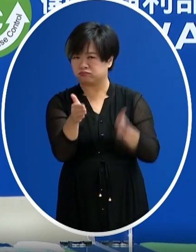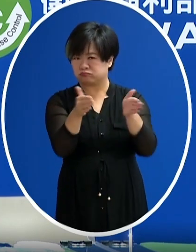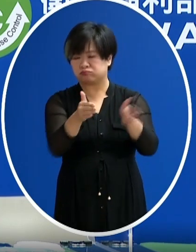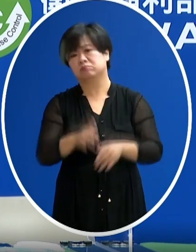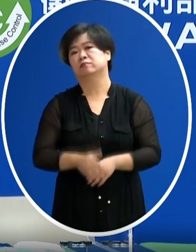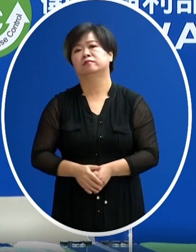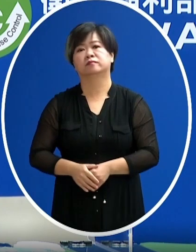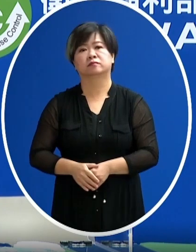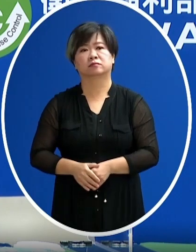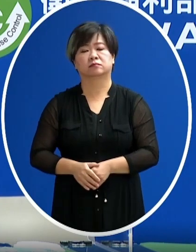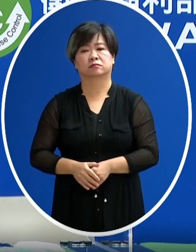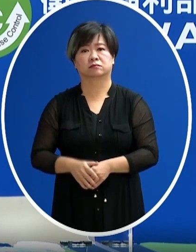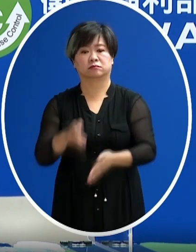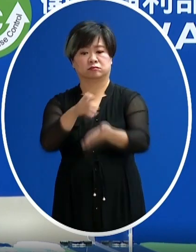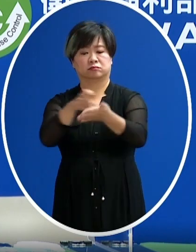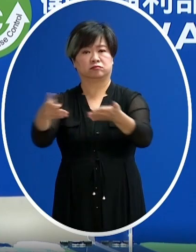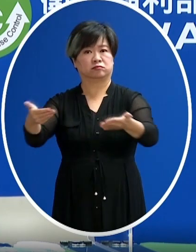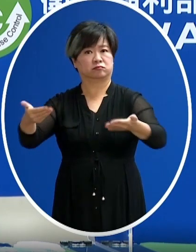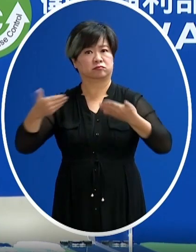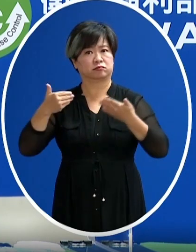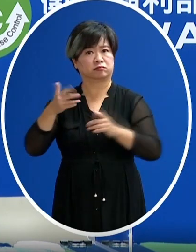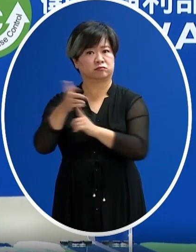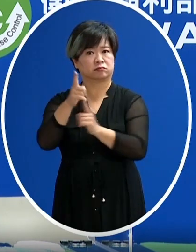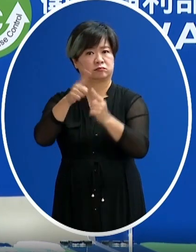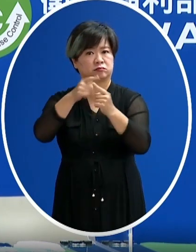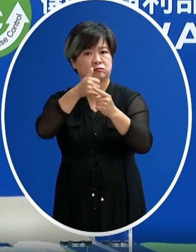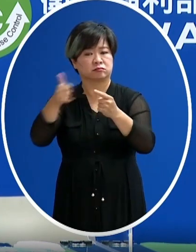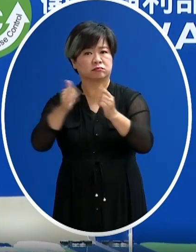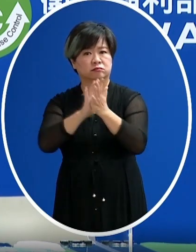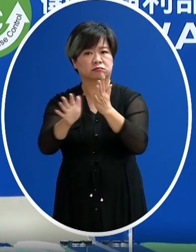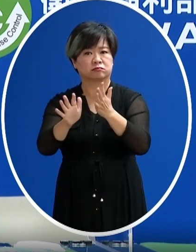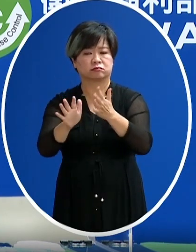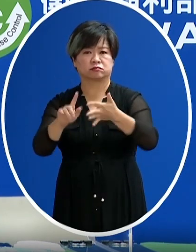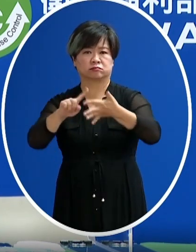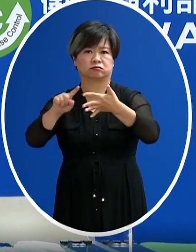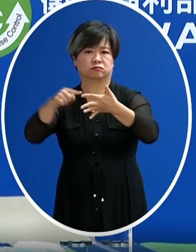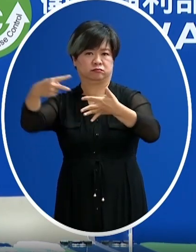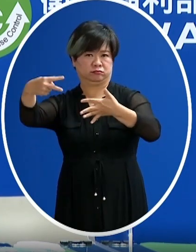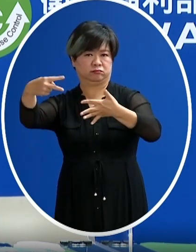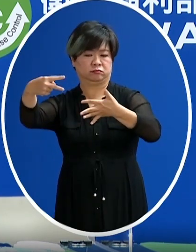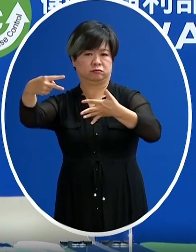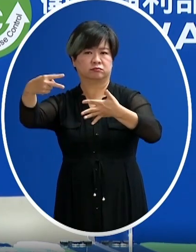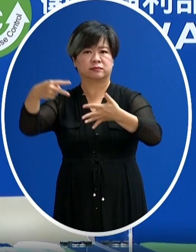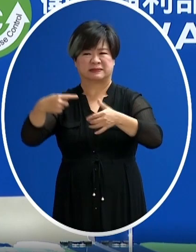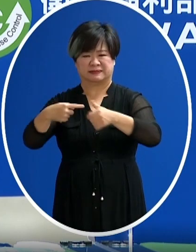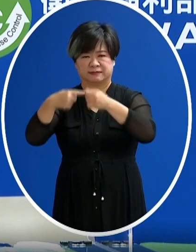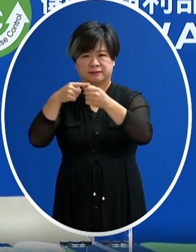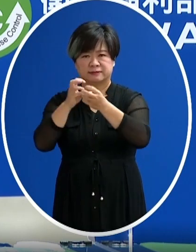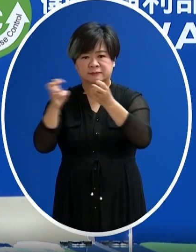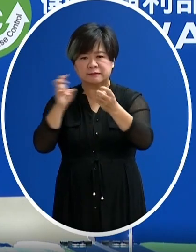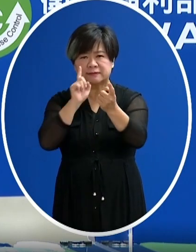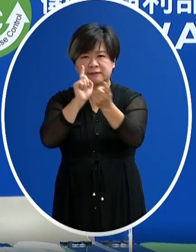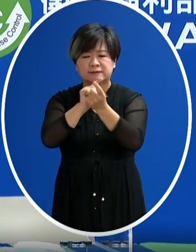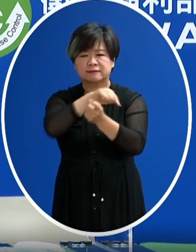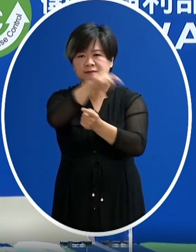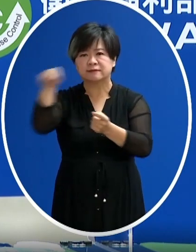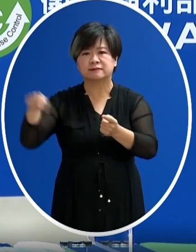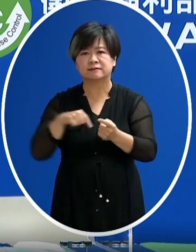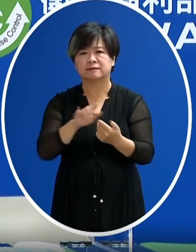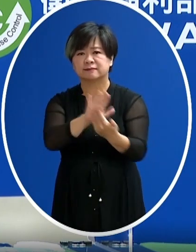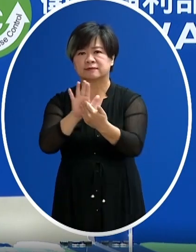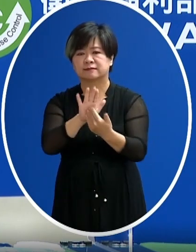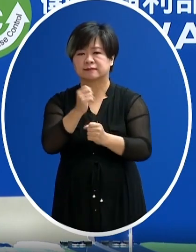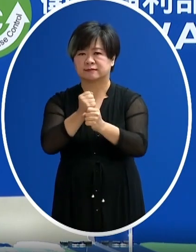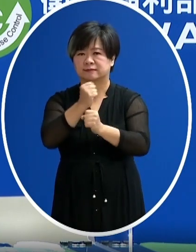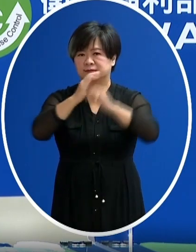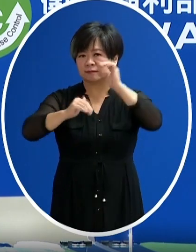那目前列册消防人员也一样是列在第二类是从事第一线的防疫工作的人员，那